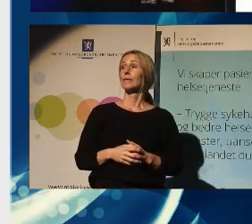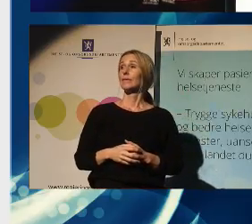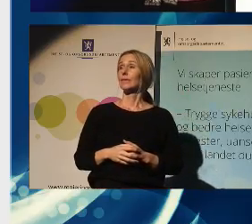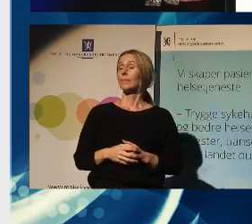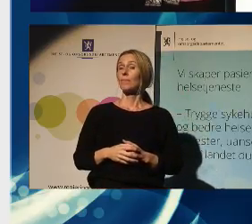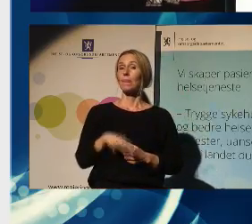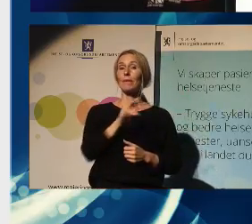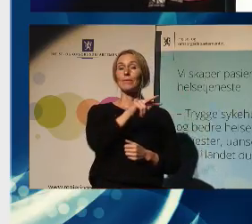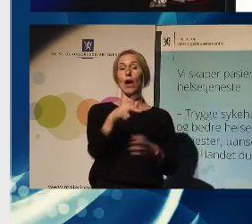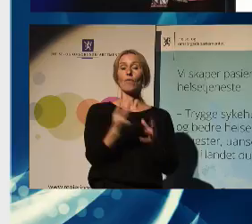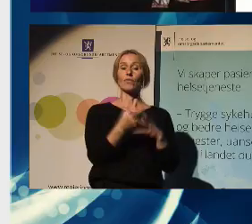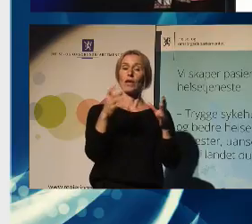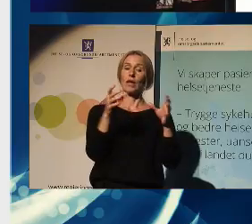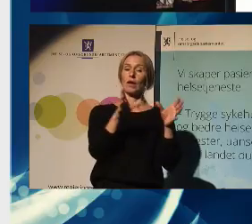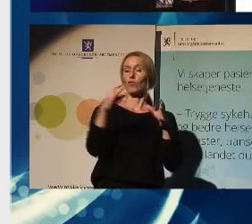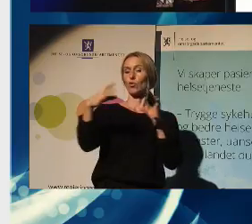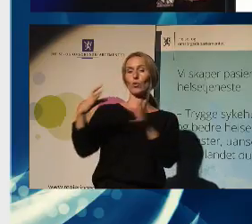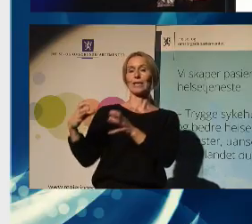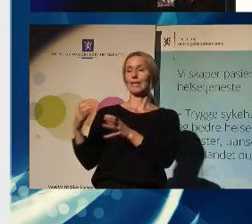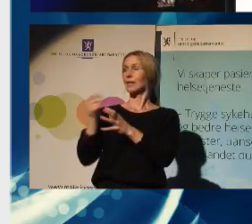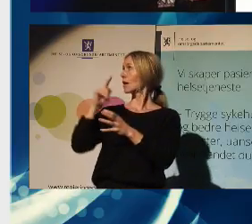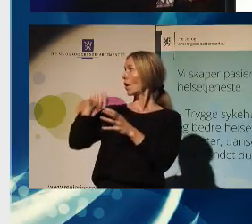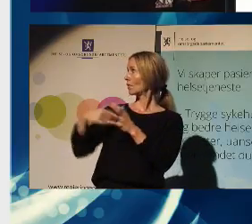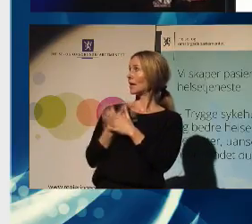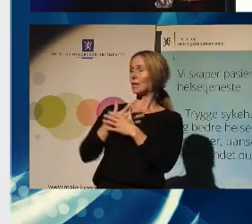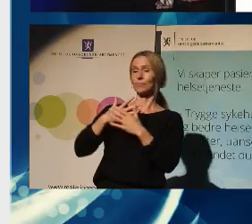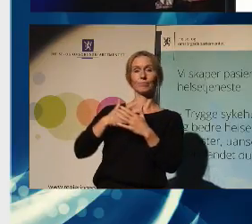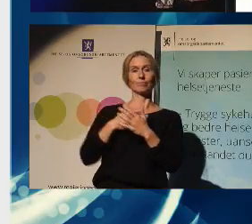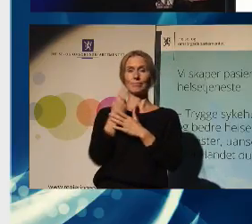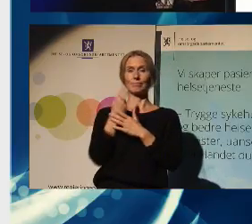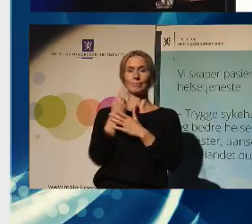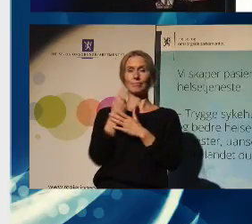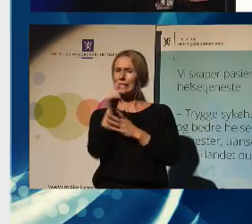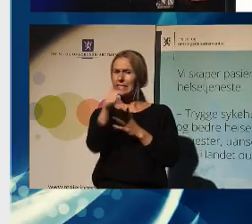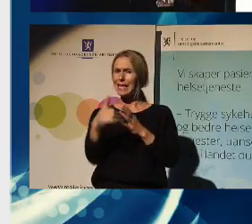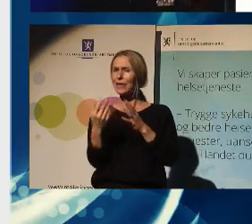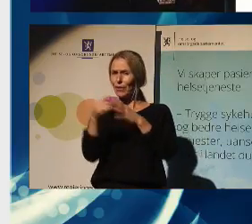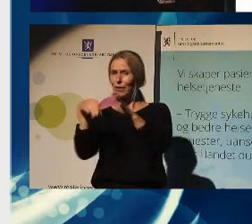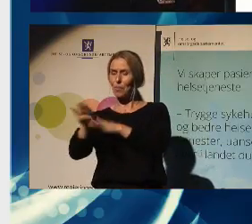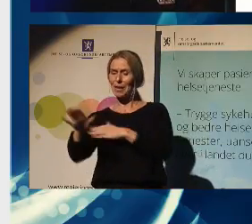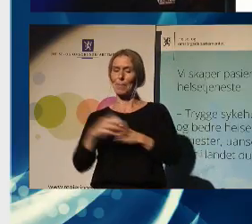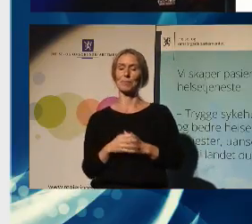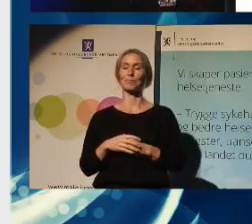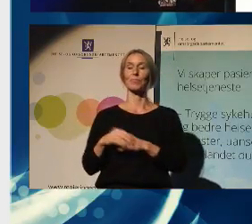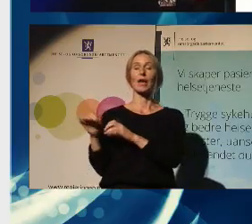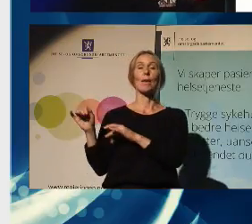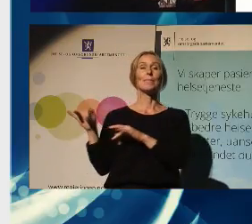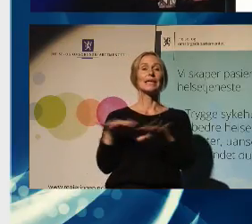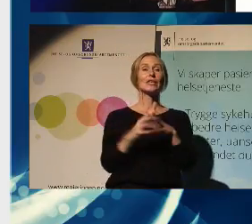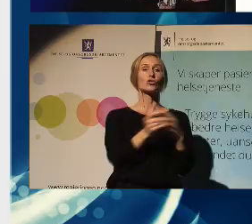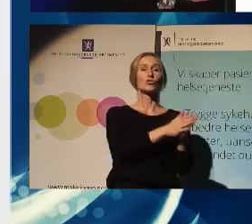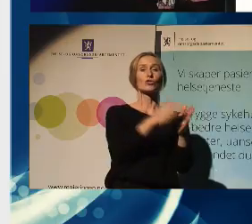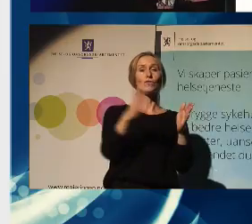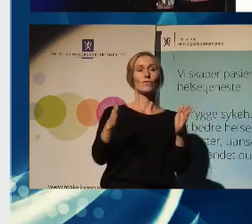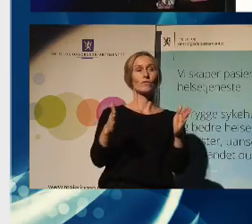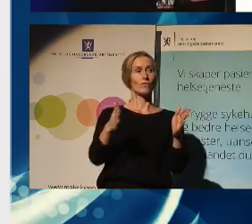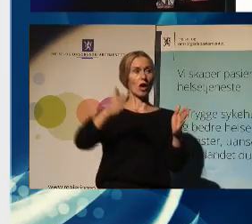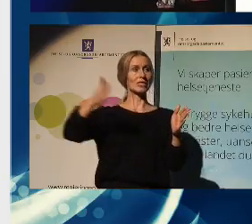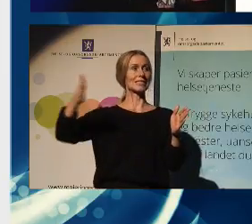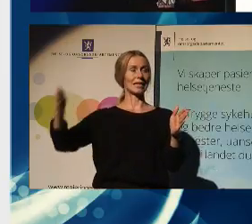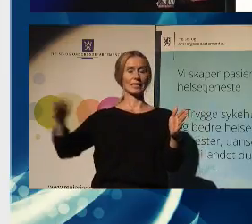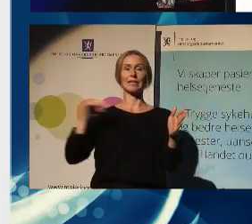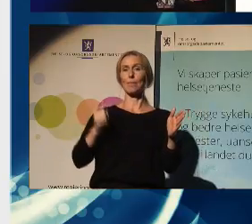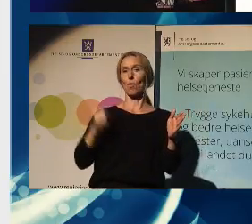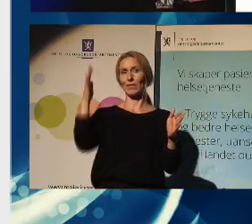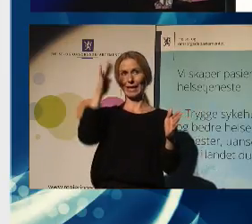De andre kategoriene her, og de kan dere glede dere over når dere kommer hjem og kikker på dette her. Migrasjonsfaser, det må vi tenke